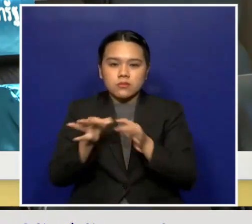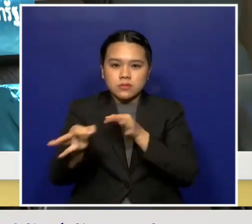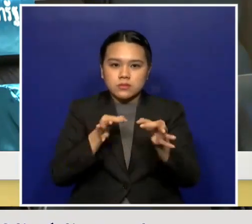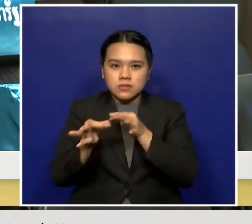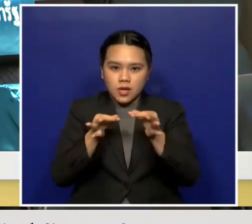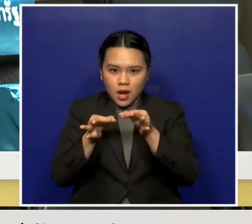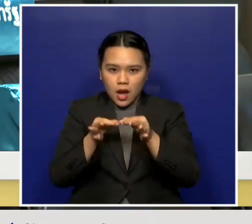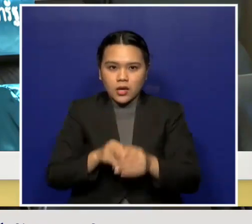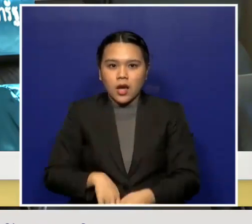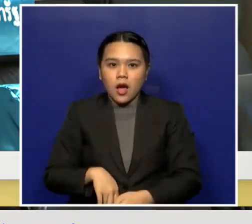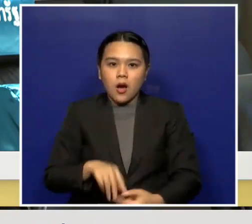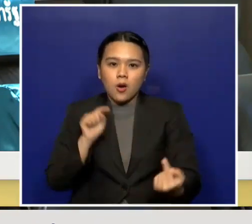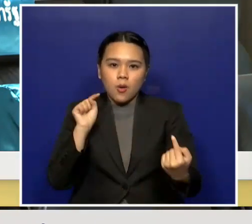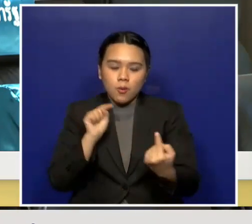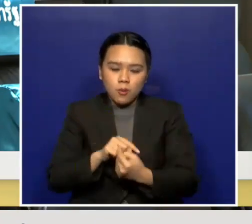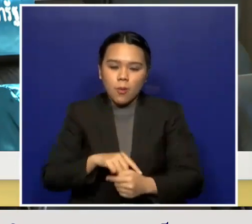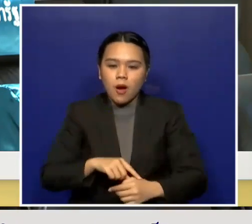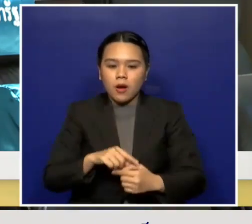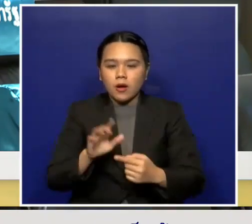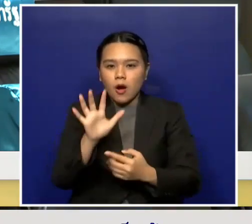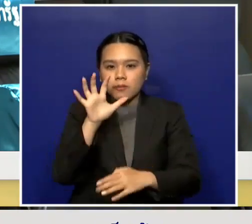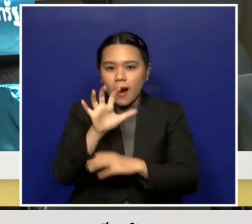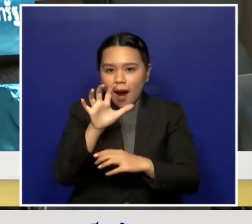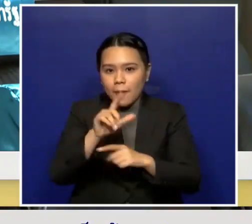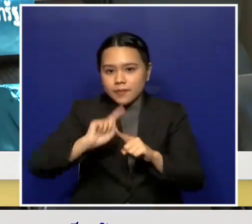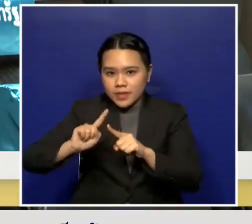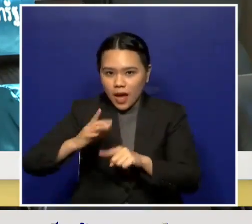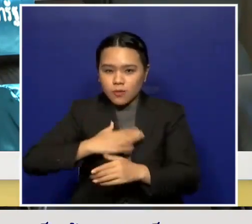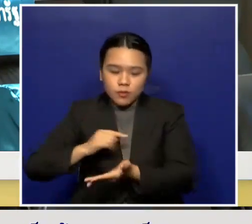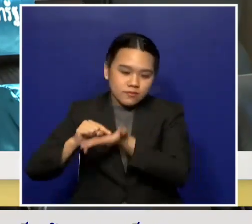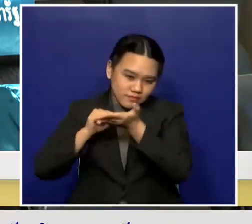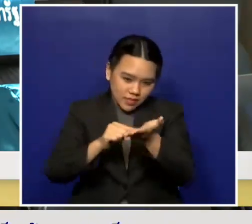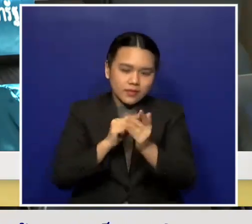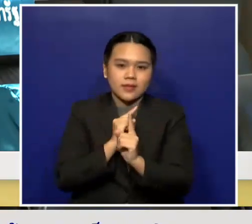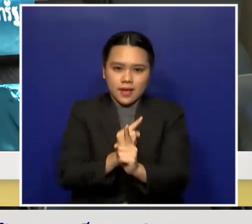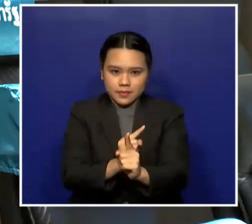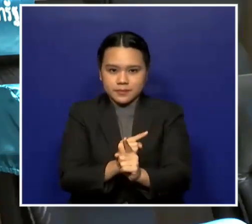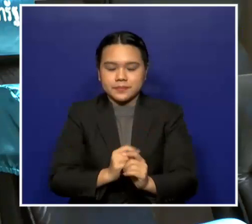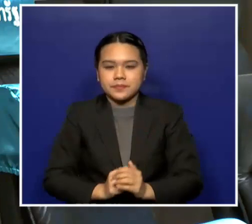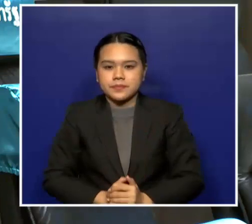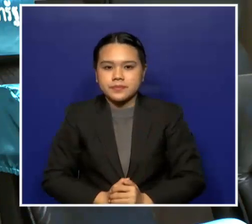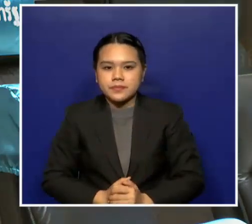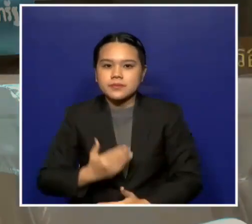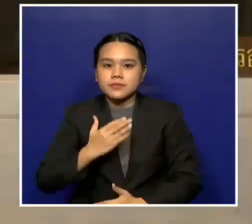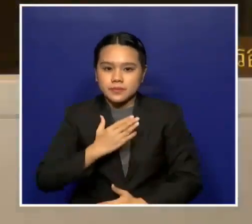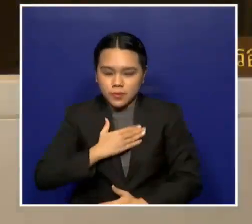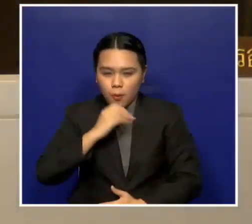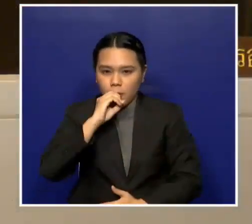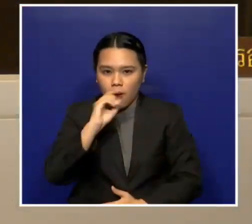อย่าออกนอกผิดข้อบังคับตามที่ผมได้เสนอมาครับ ครับผมวินิจฉัยนะครับว่